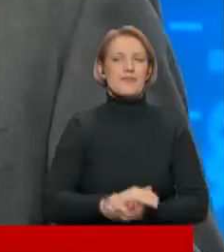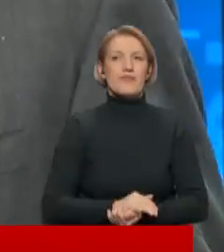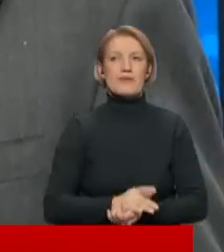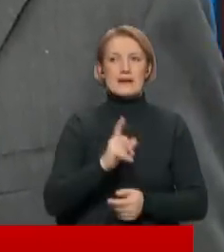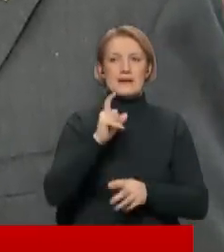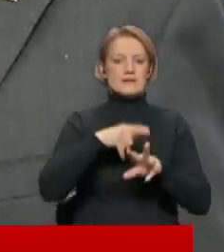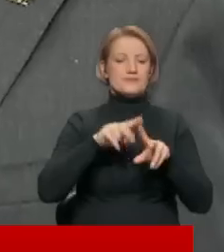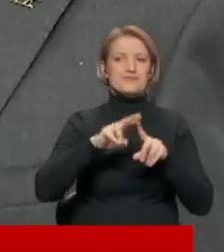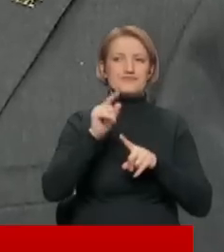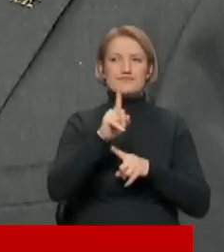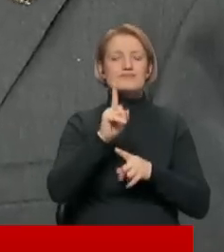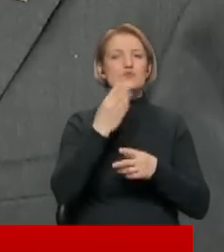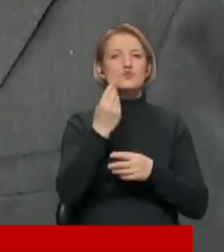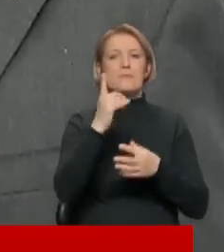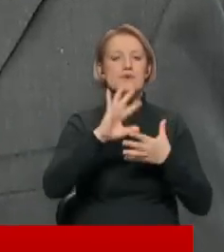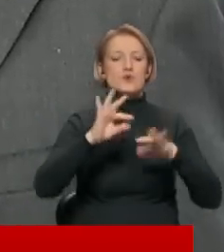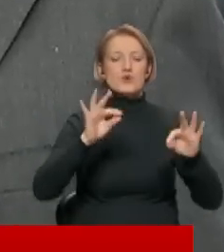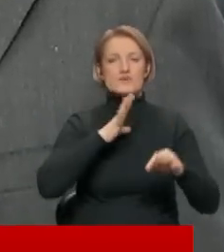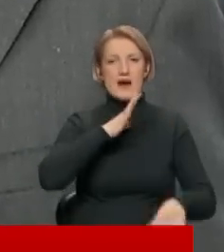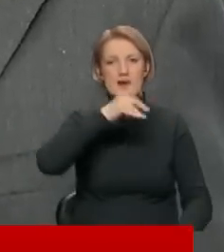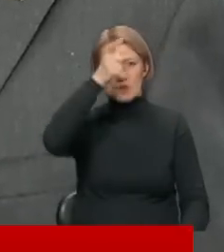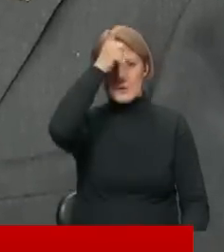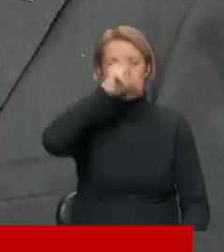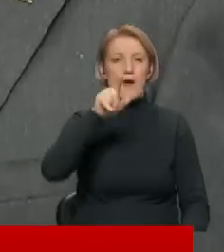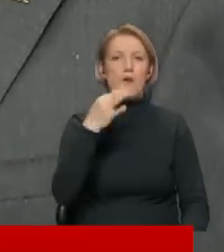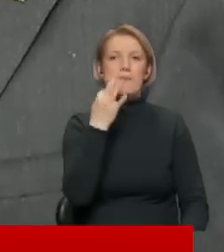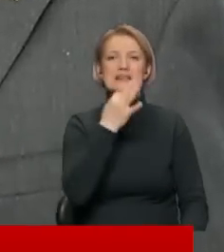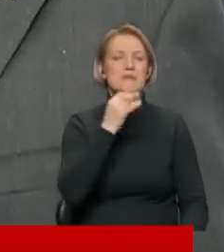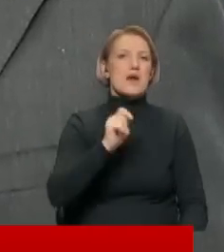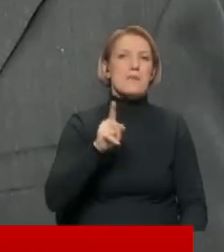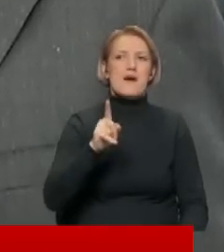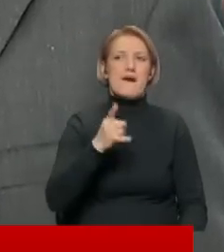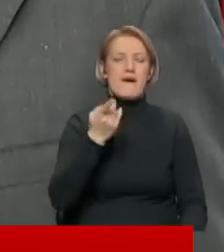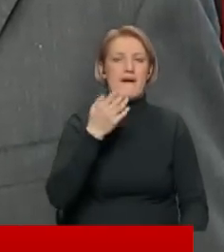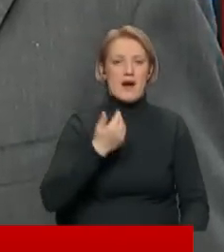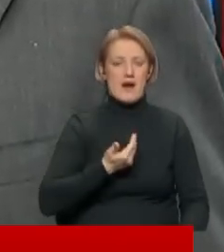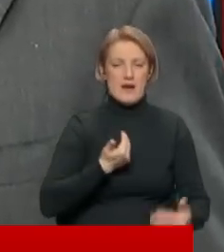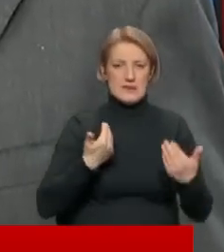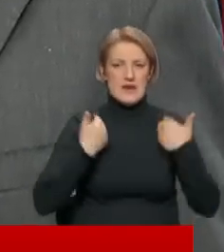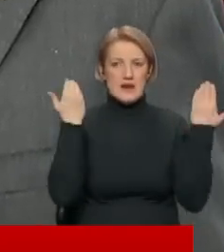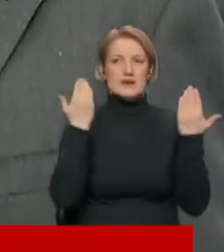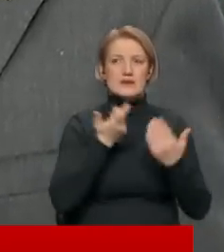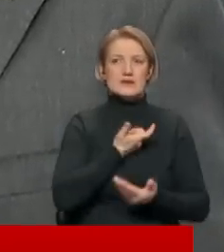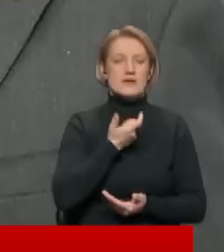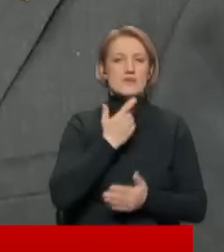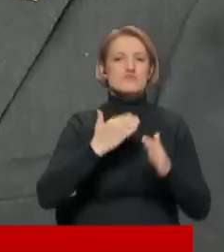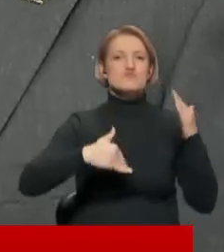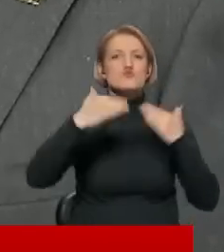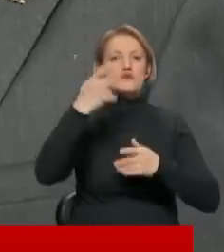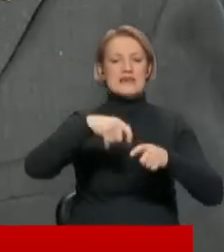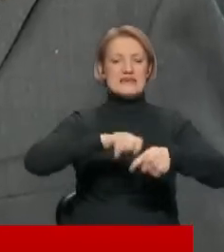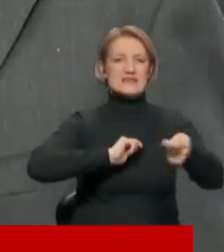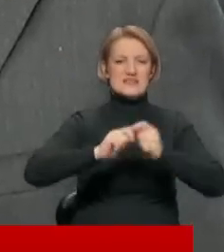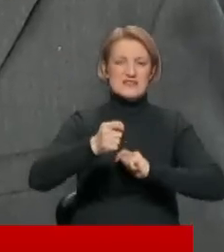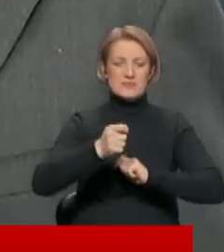söyleyebilirsin güzel bir sözü var Türkiye'de o benzetmeyi yapar Adalet yargıyı büyüklerin yırtıp geçtiği küçüklerin